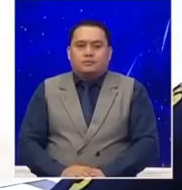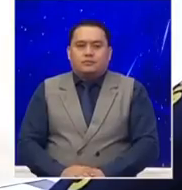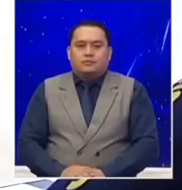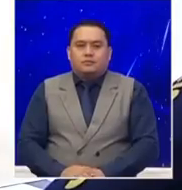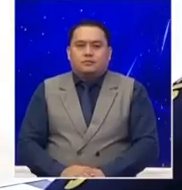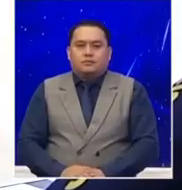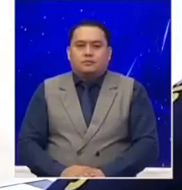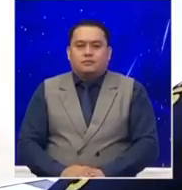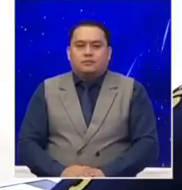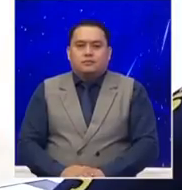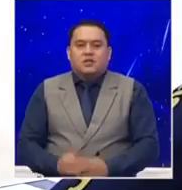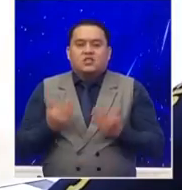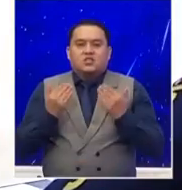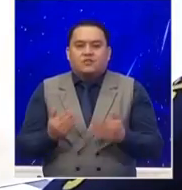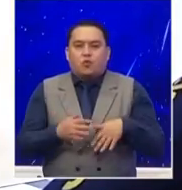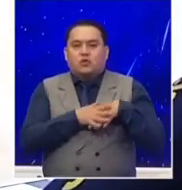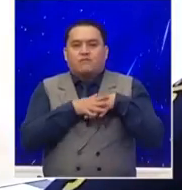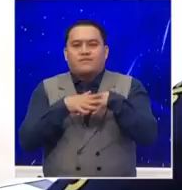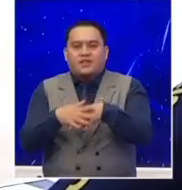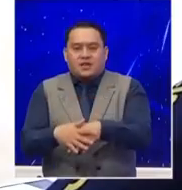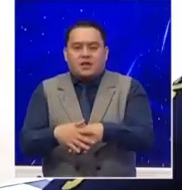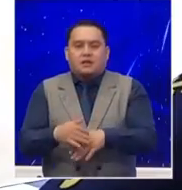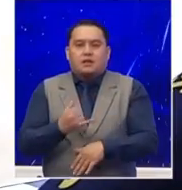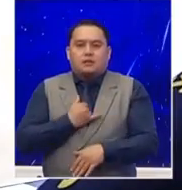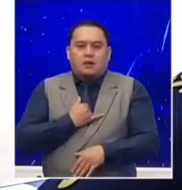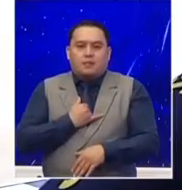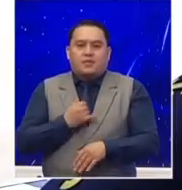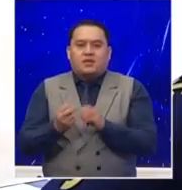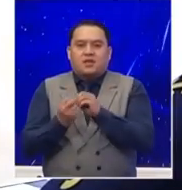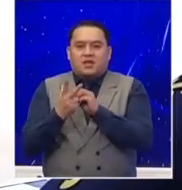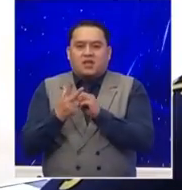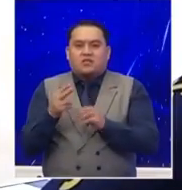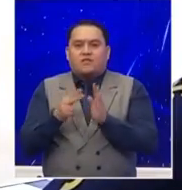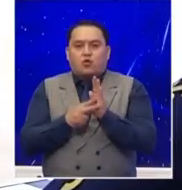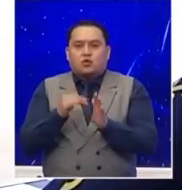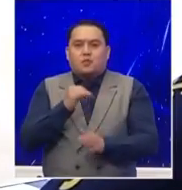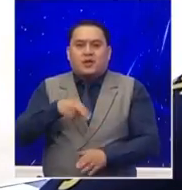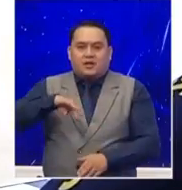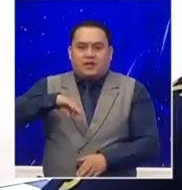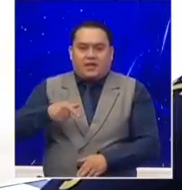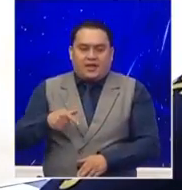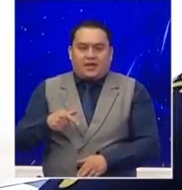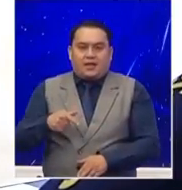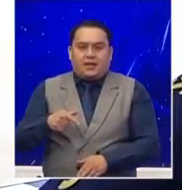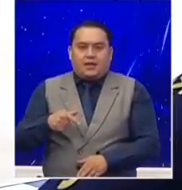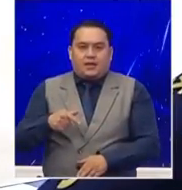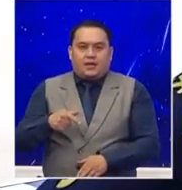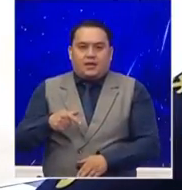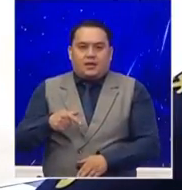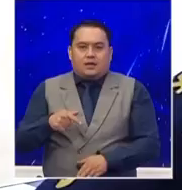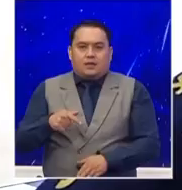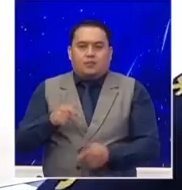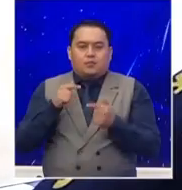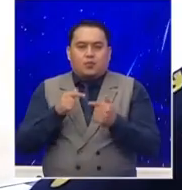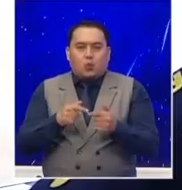сегодняшний день выделено более 13,8 миллиардов тенге на борьбу